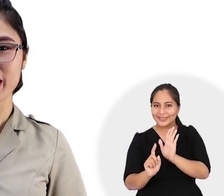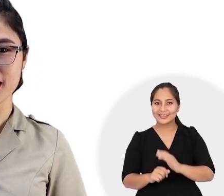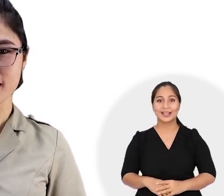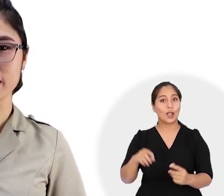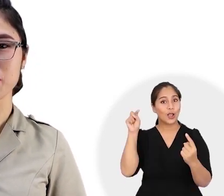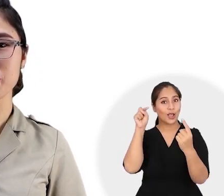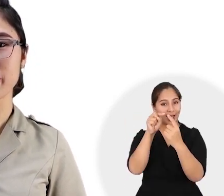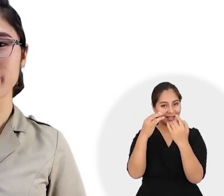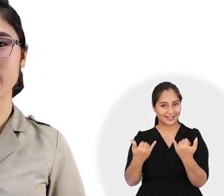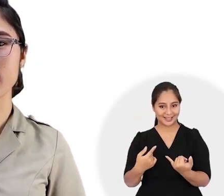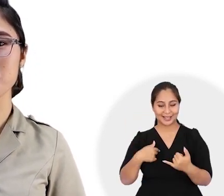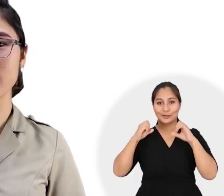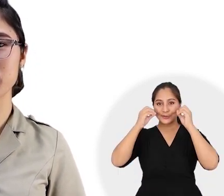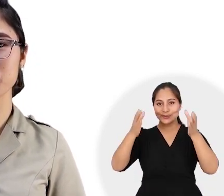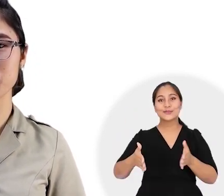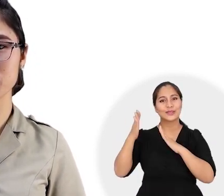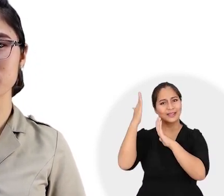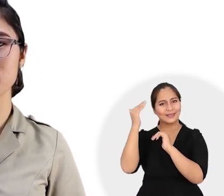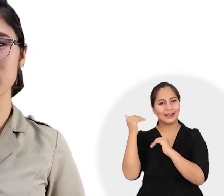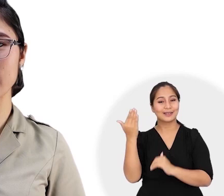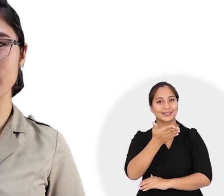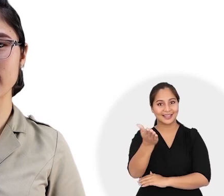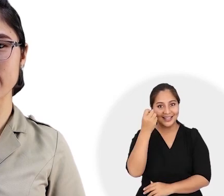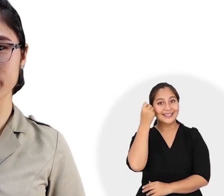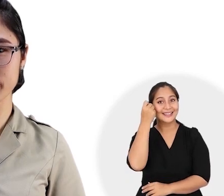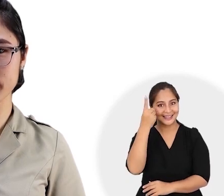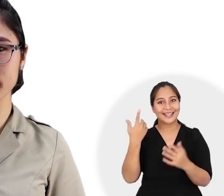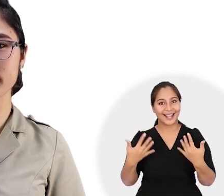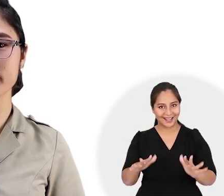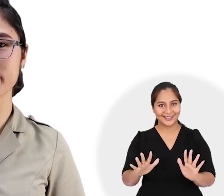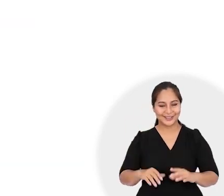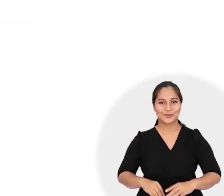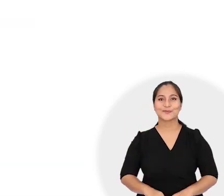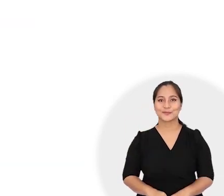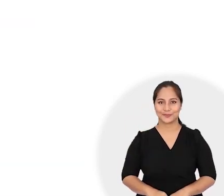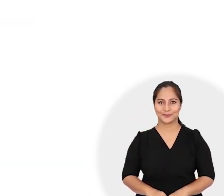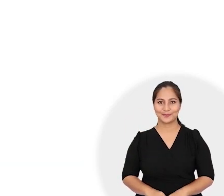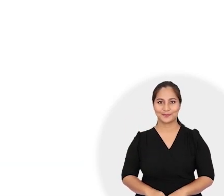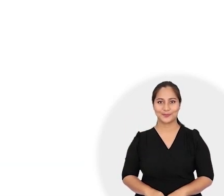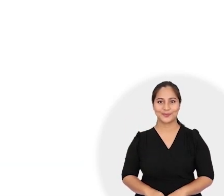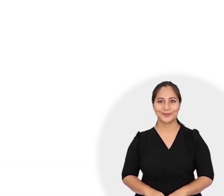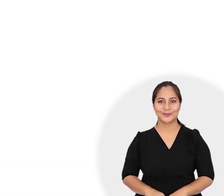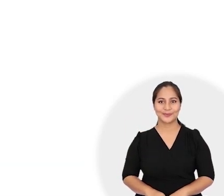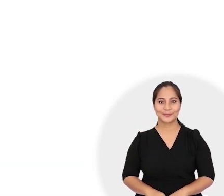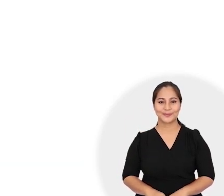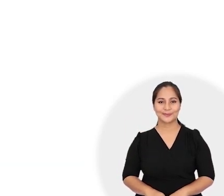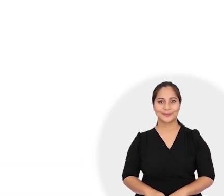ท์มาฮอดนี้ครูหวังว่าพวกหลานทุกคนคงจะเข้าใจแล้วเนาะ